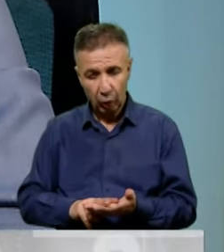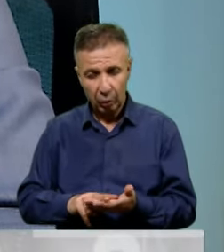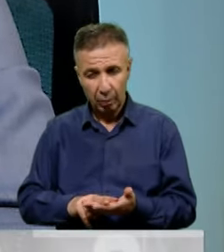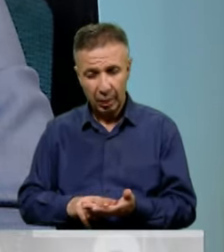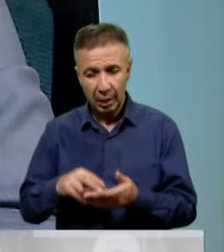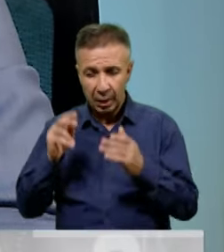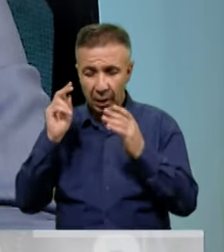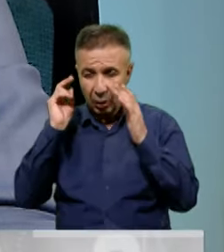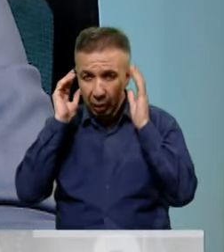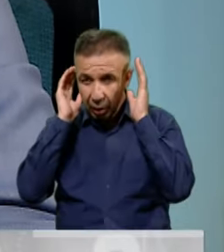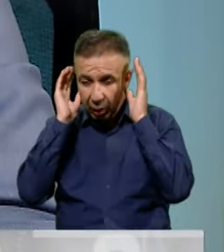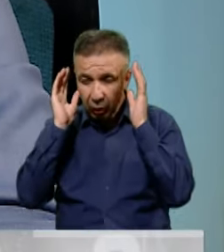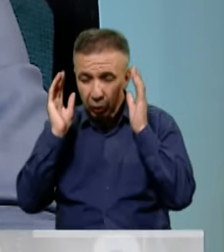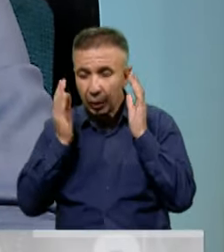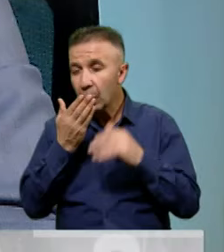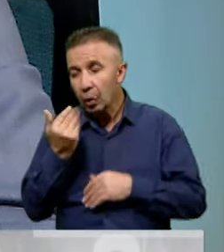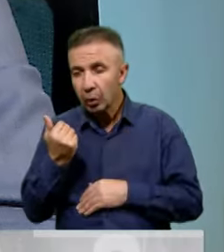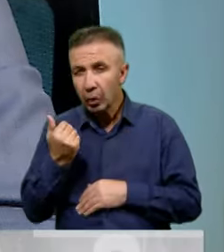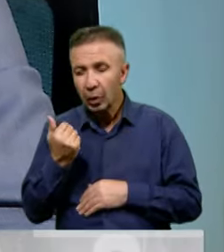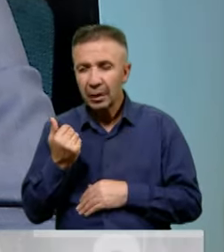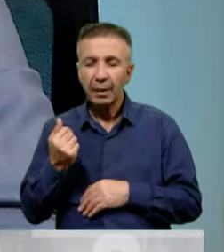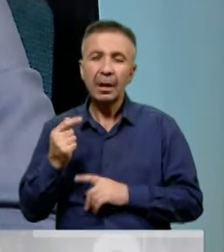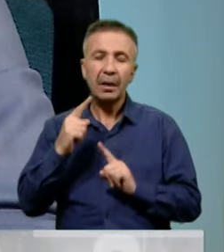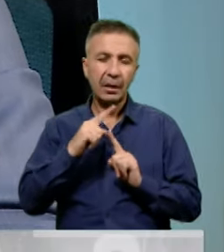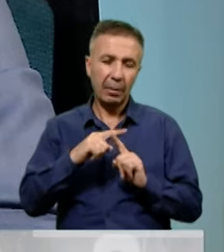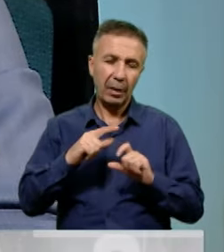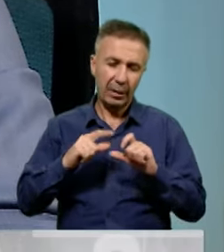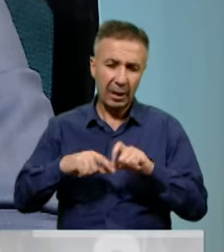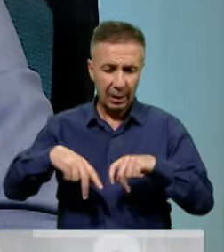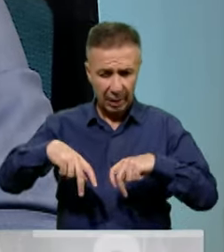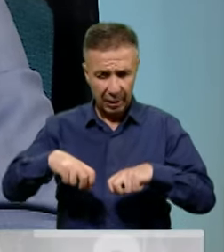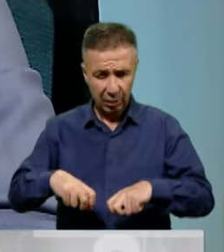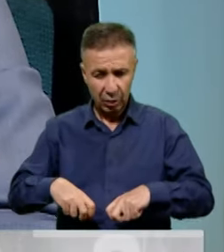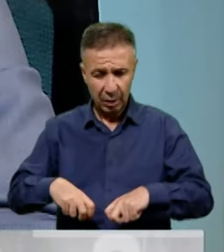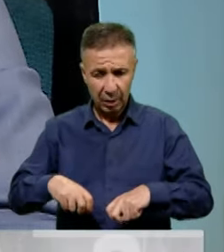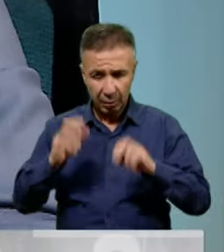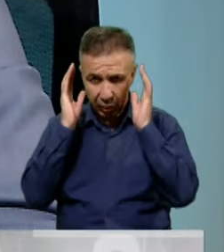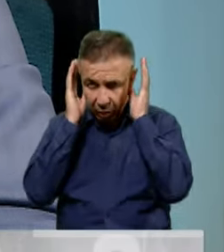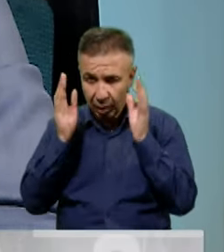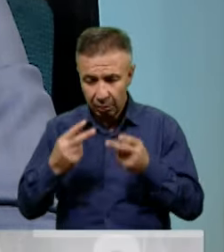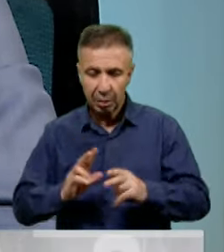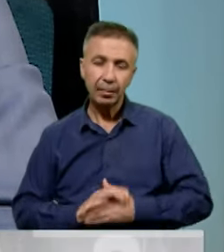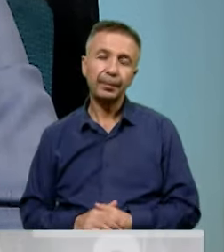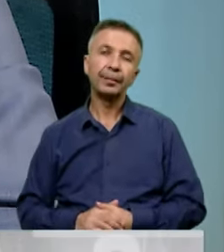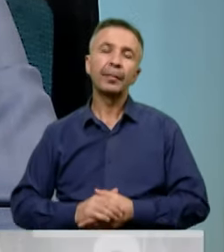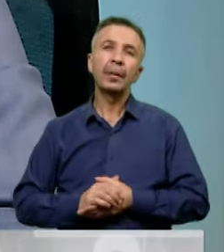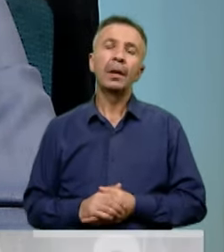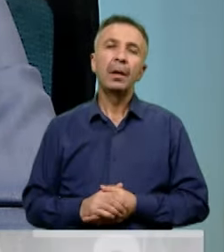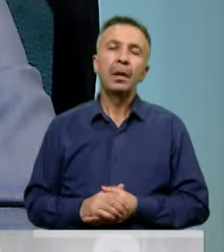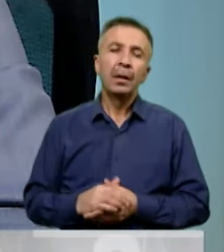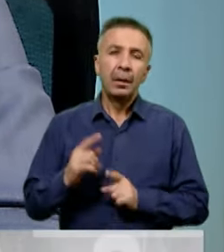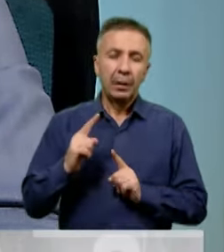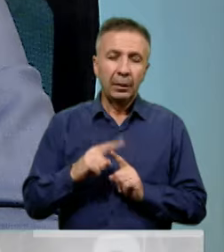da mahrum ise o takdirde tabure ya da sandalye gibi şeyler üzerinde kılabilir. Eee tabure